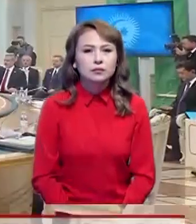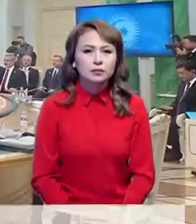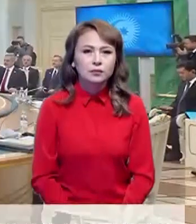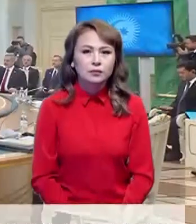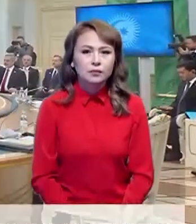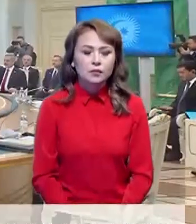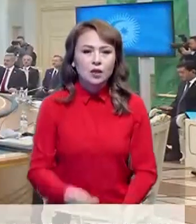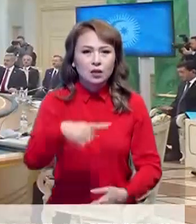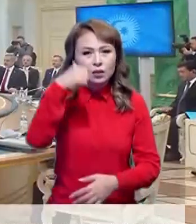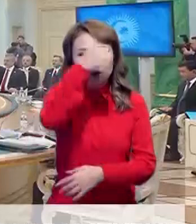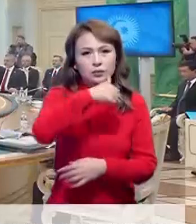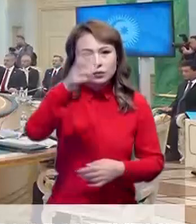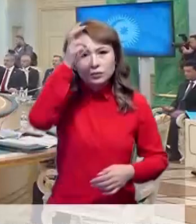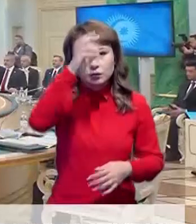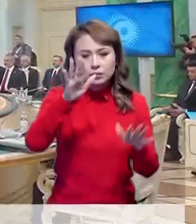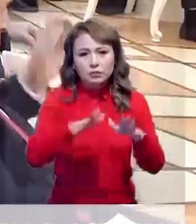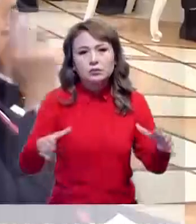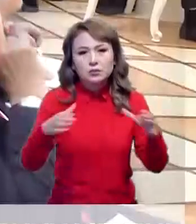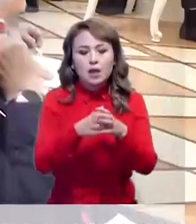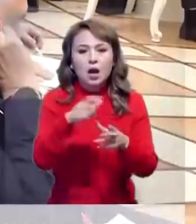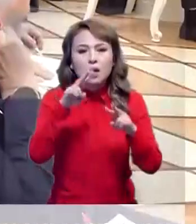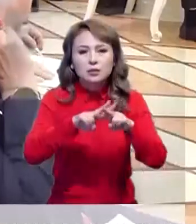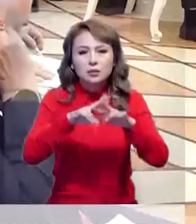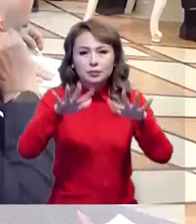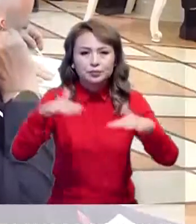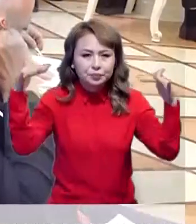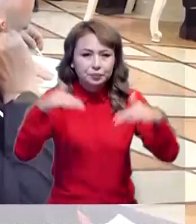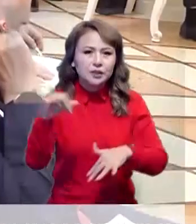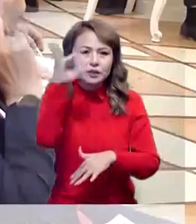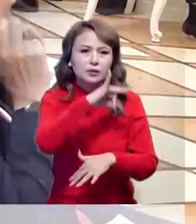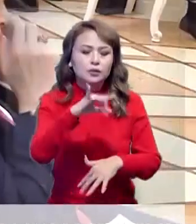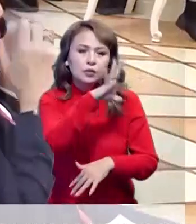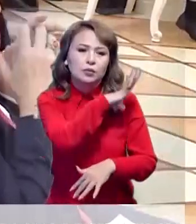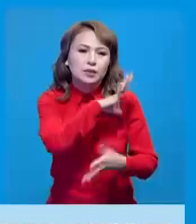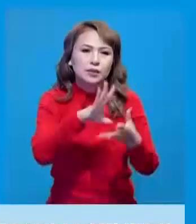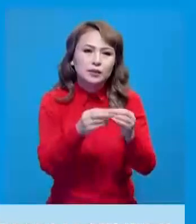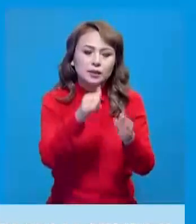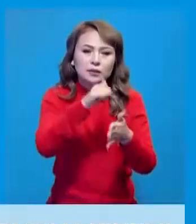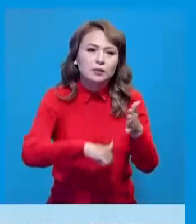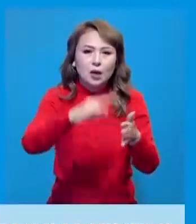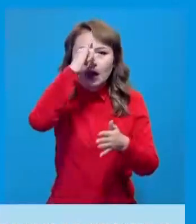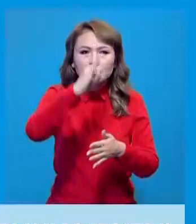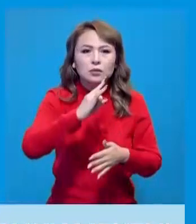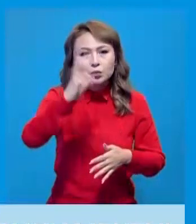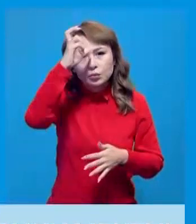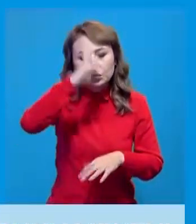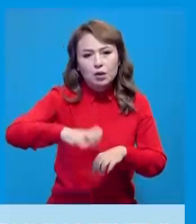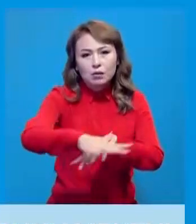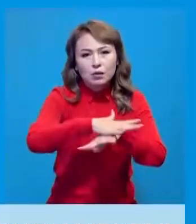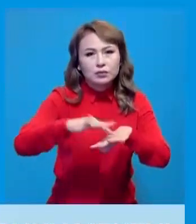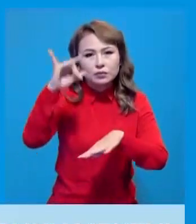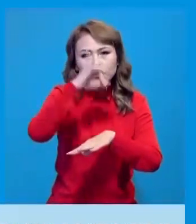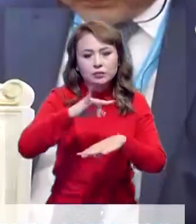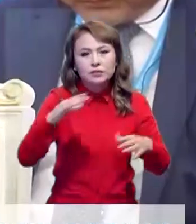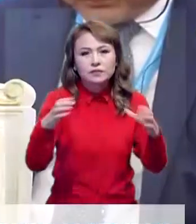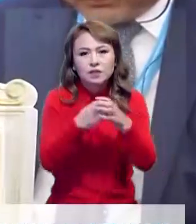Биыл түркі мемлекеттері ұйымы көшбасшыларының Астанада бас қосуы тарихи маңызға ие. Себебі Қазақстан түркі халықтарының тарихи мекені